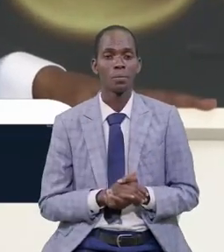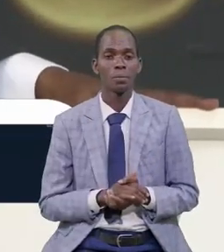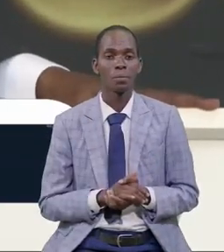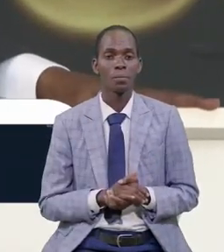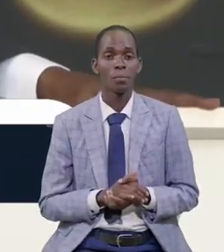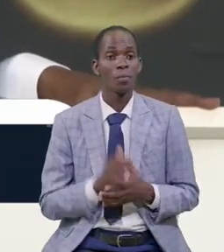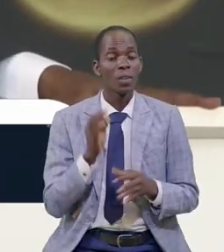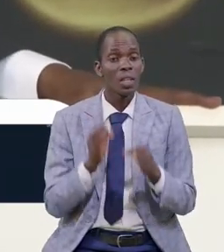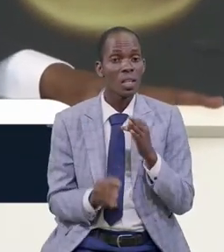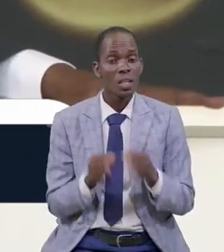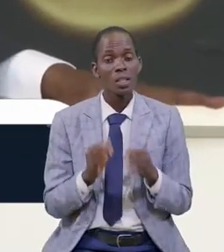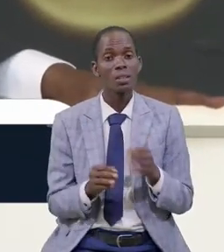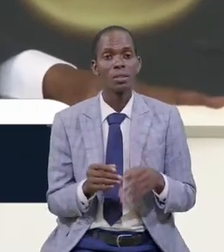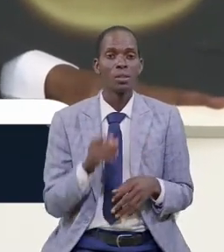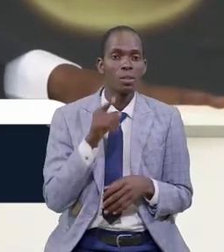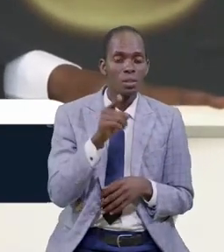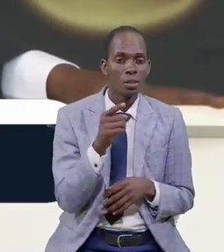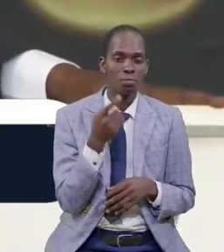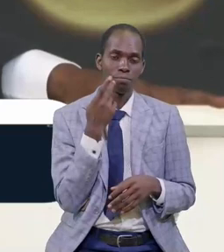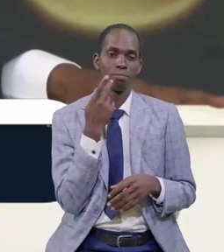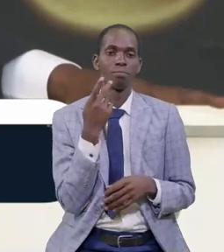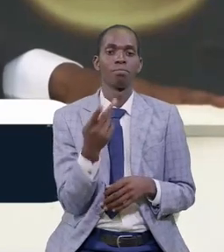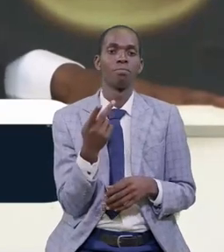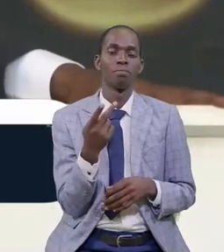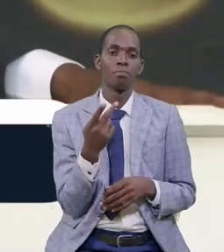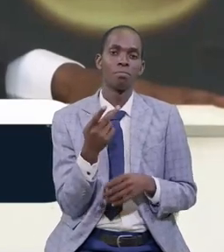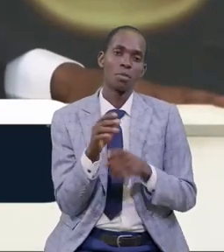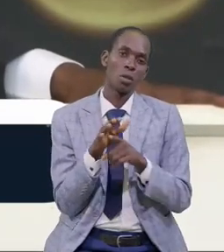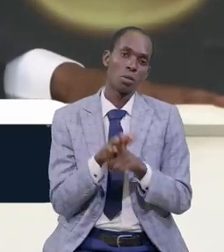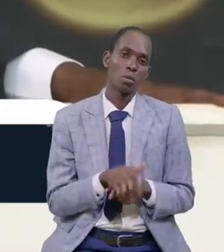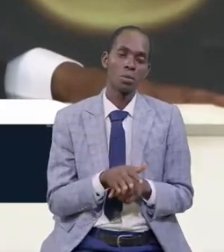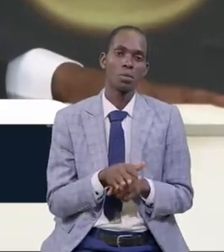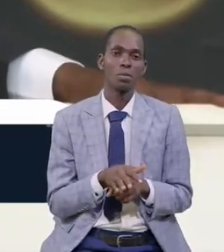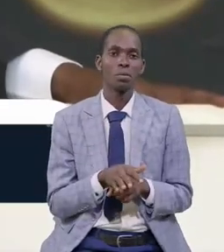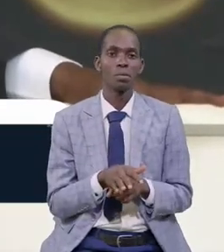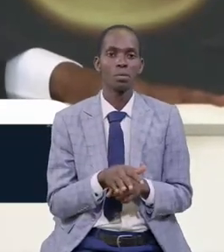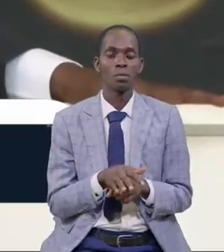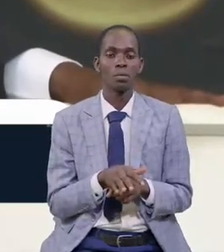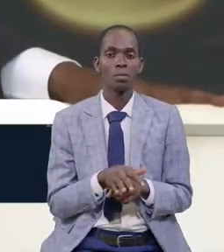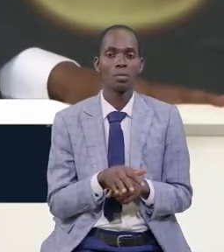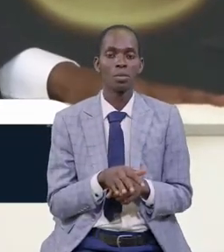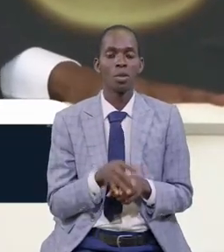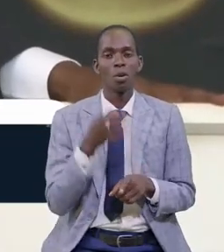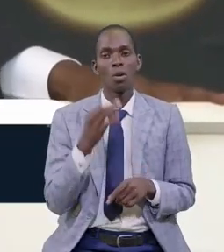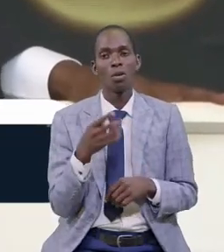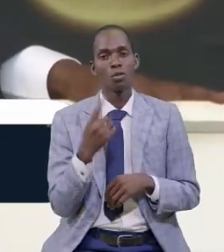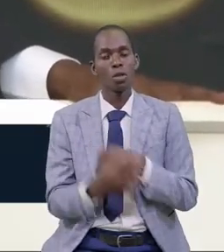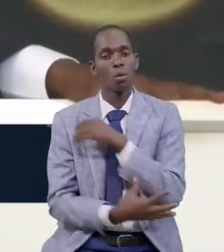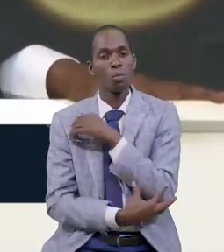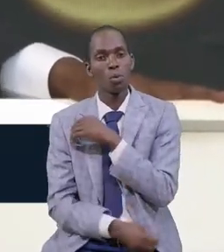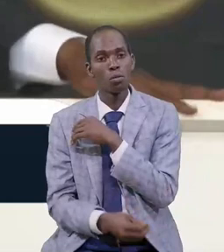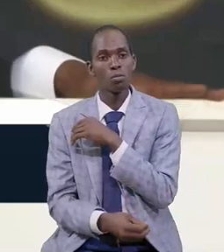eclésiaste 5 eclésiaste 5 8